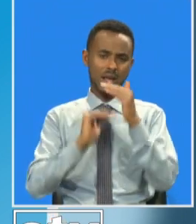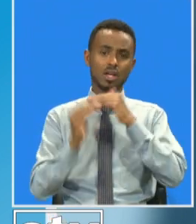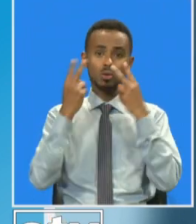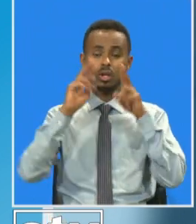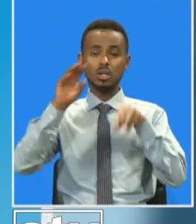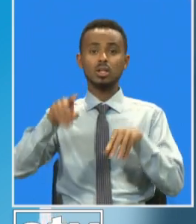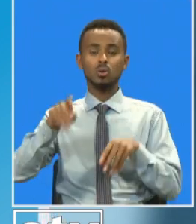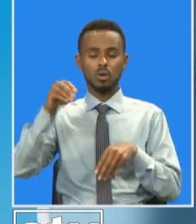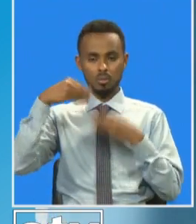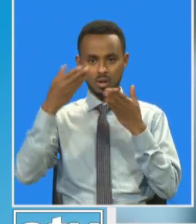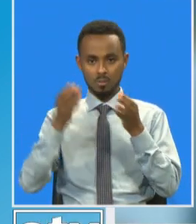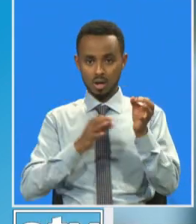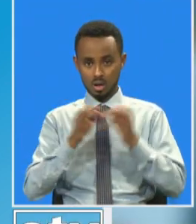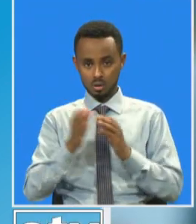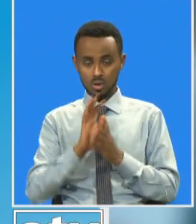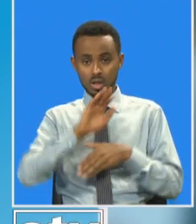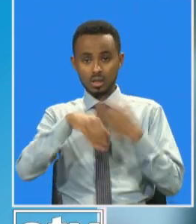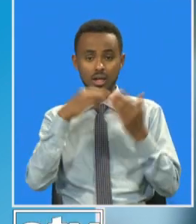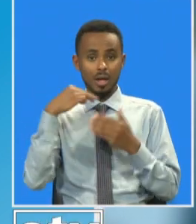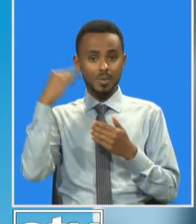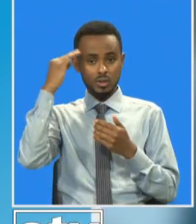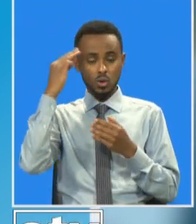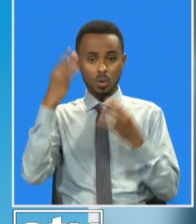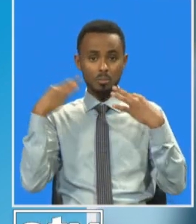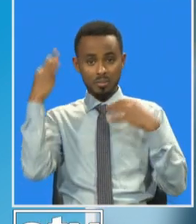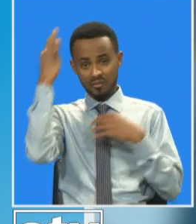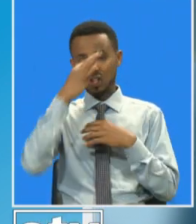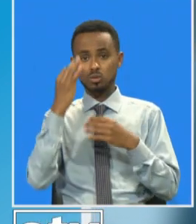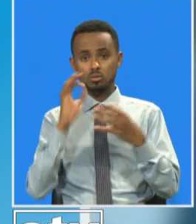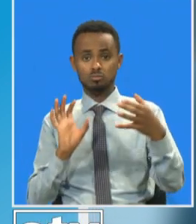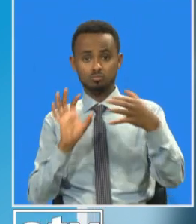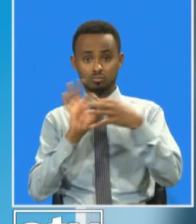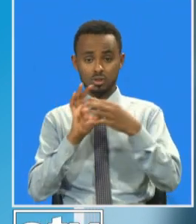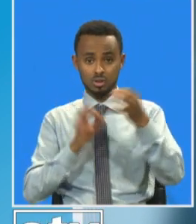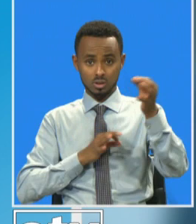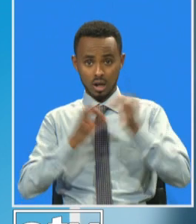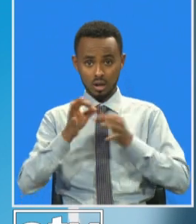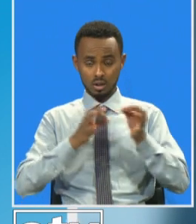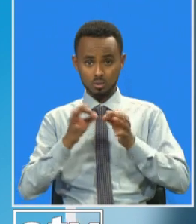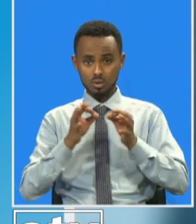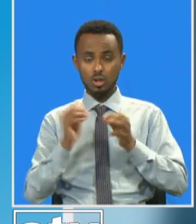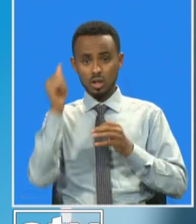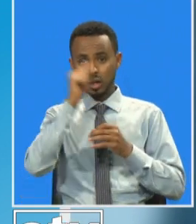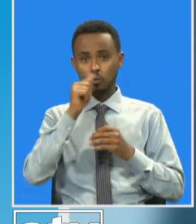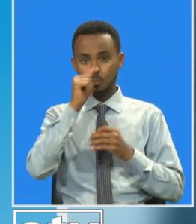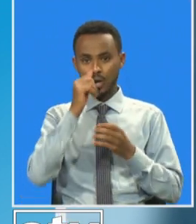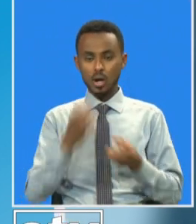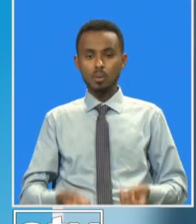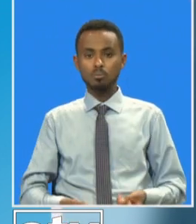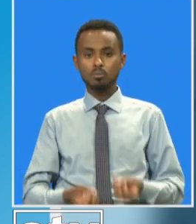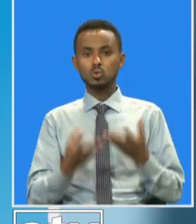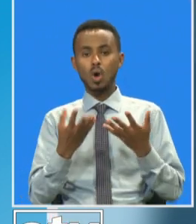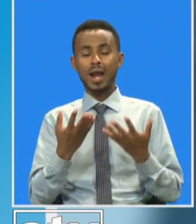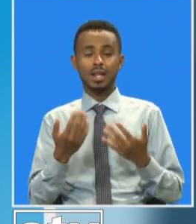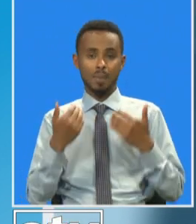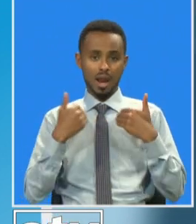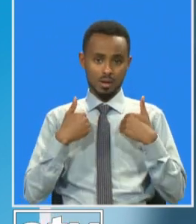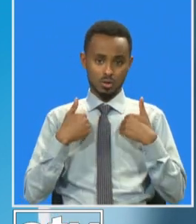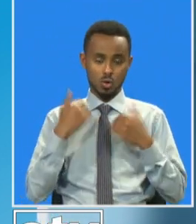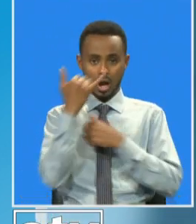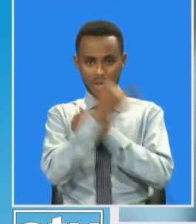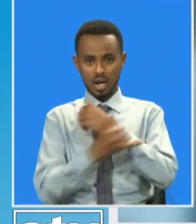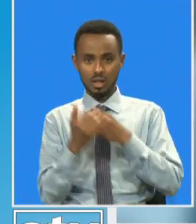ሊሰጠው እንደሚገባ ገለጹ። ጠቅላይ ሚኒስትሩ በፌስቡክ ገጻቸው እንዳሰፈሩት እንደ ኢትዮጵያ ብዙሃ ማንነት ባላቸው